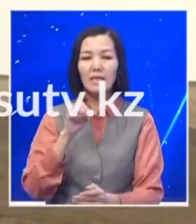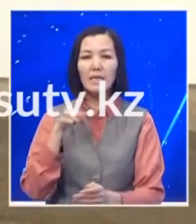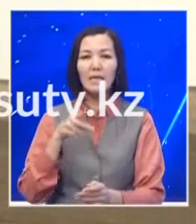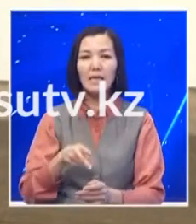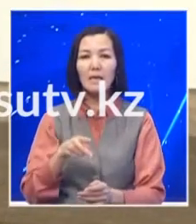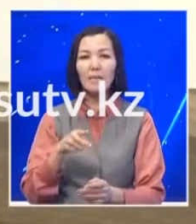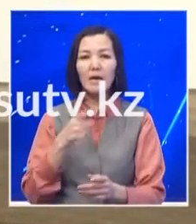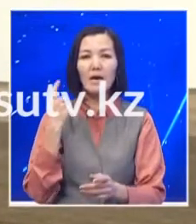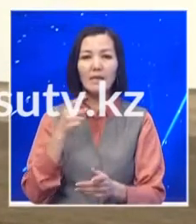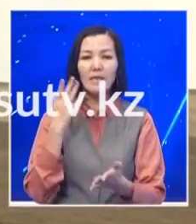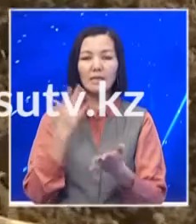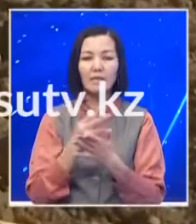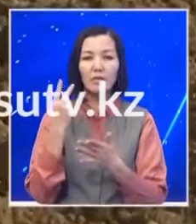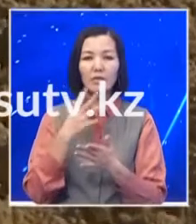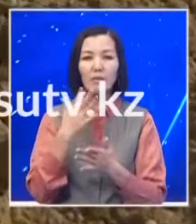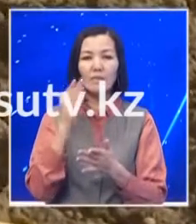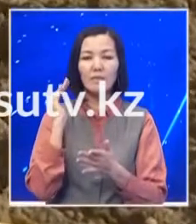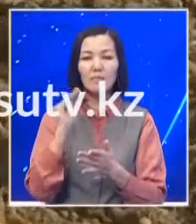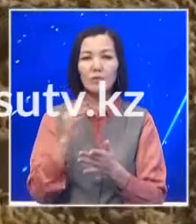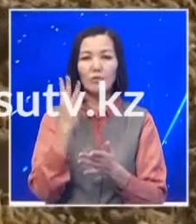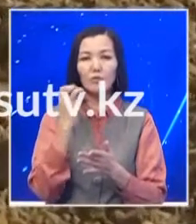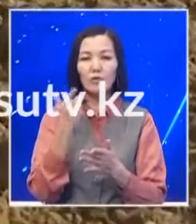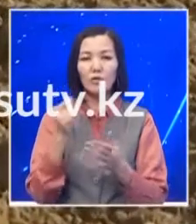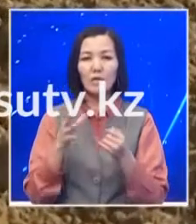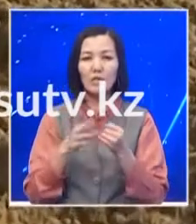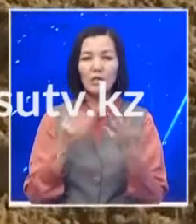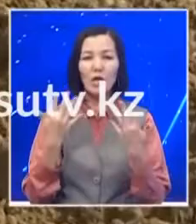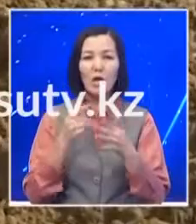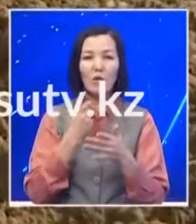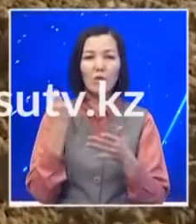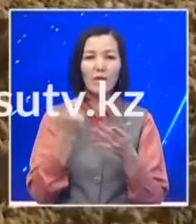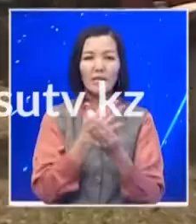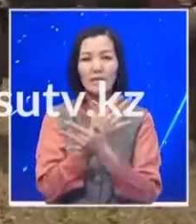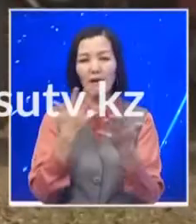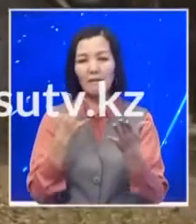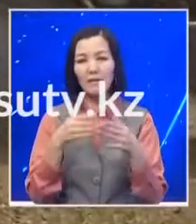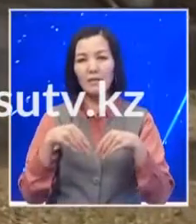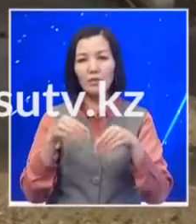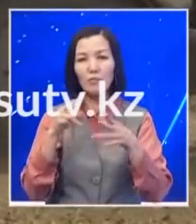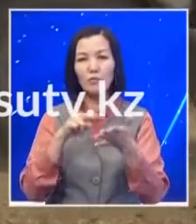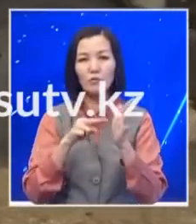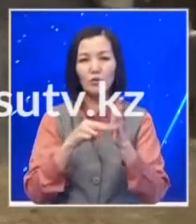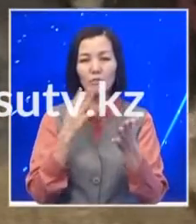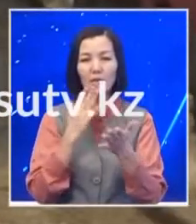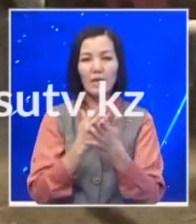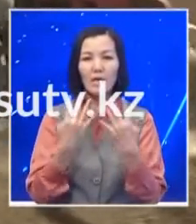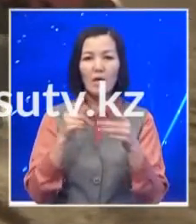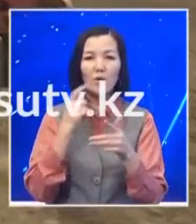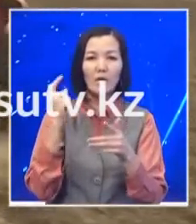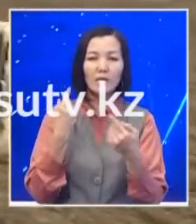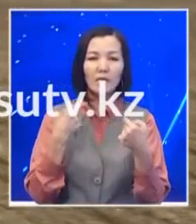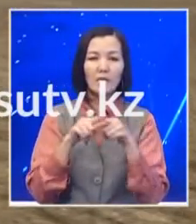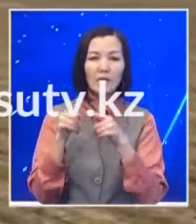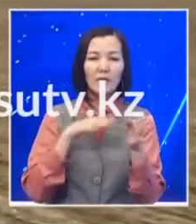жуық шаруа бар. Биыл 25300 гектар алқапқа ауыл шаруашылық дақылдарын себу жоспарланған. Осы ретте аумақтық диқандар